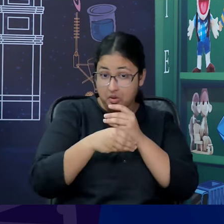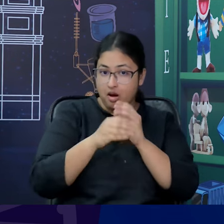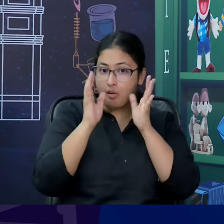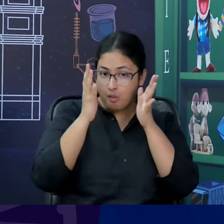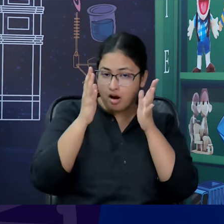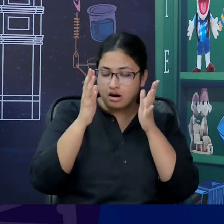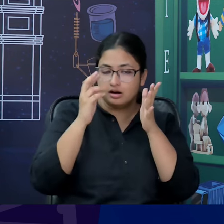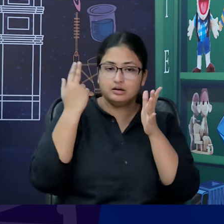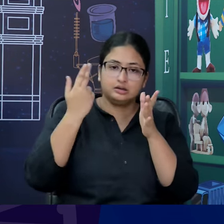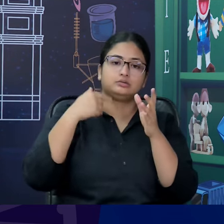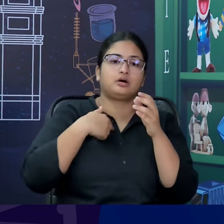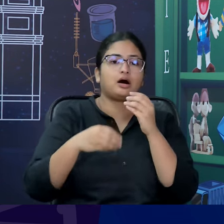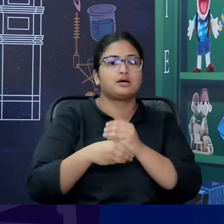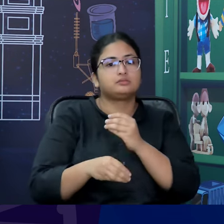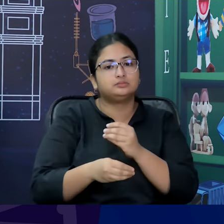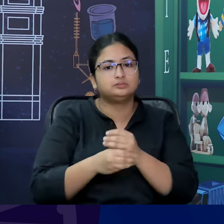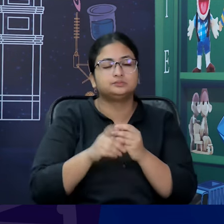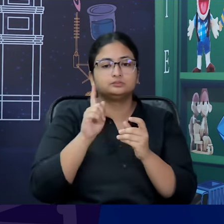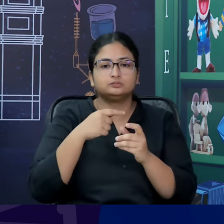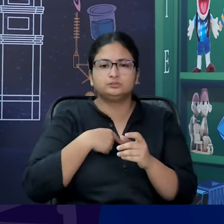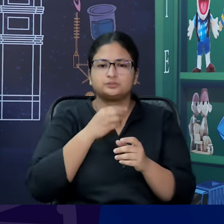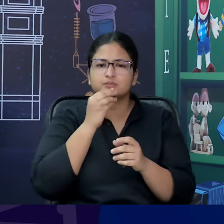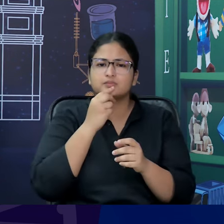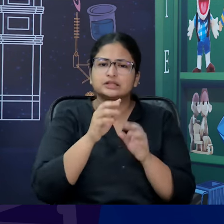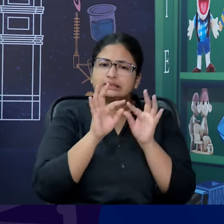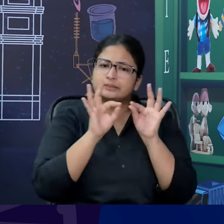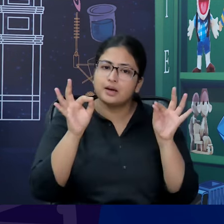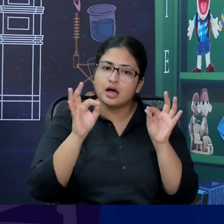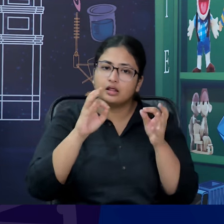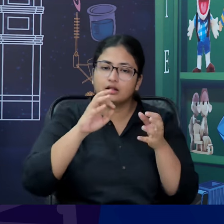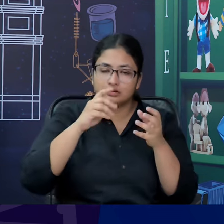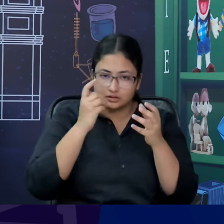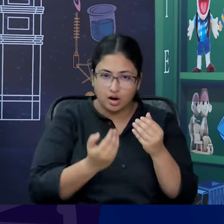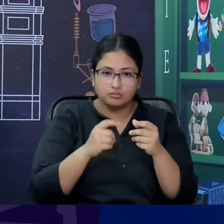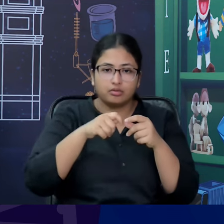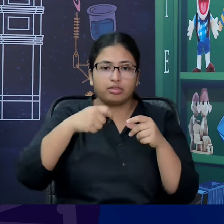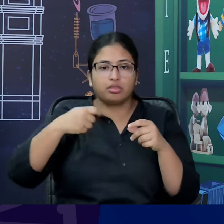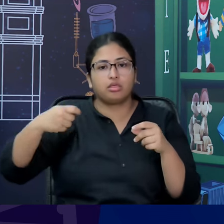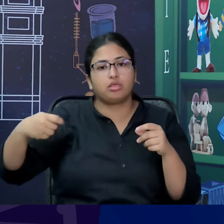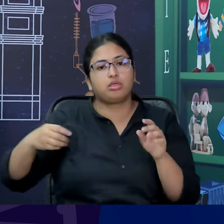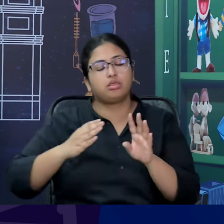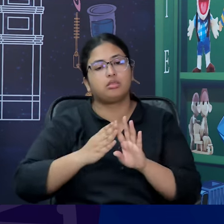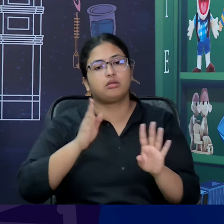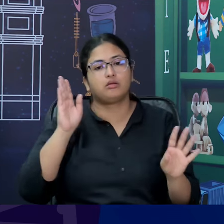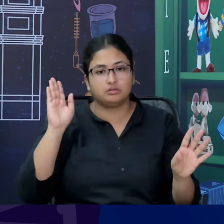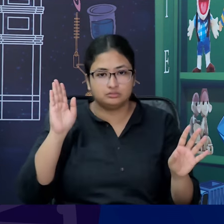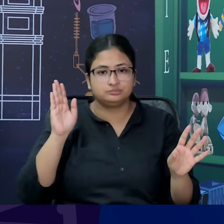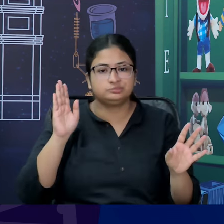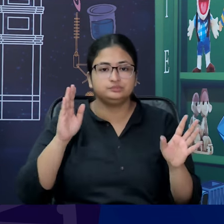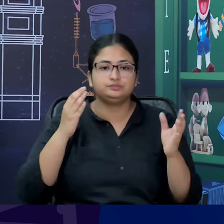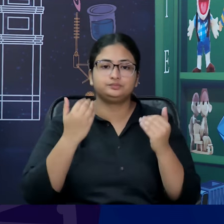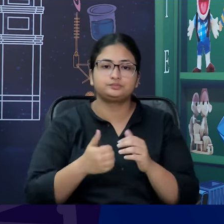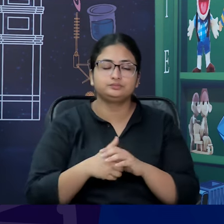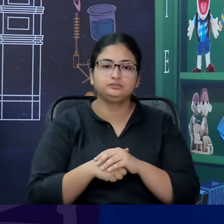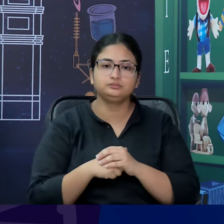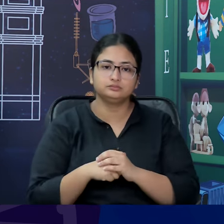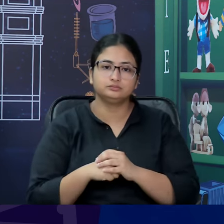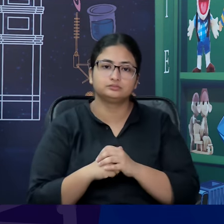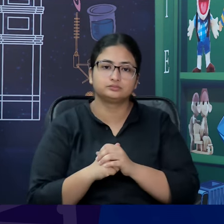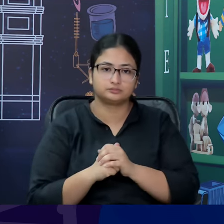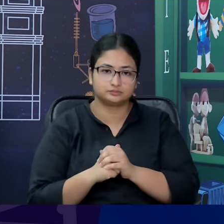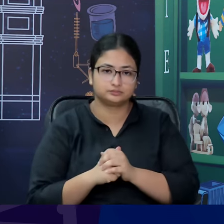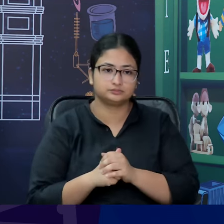भाषा में और वह भाषा में बेकार घूमने लगी जी हारकर मैंने